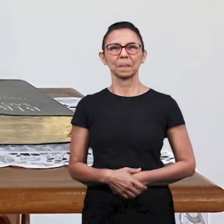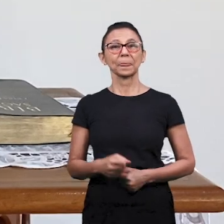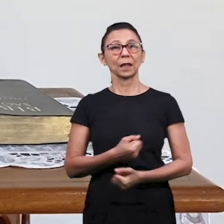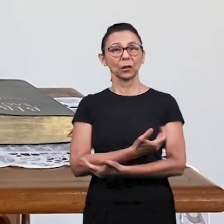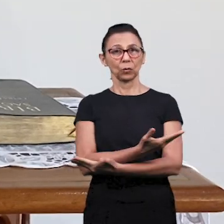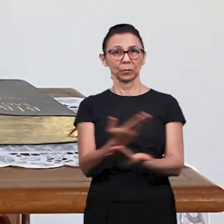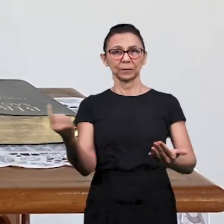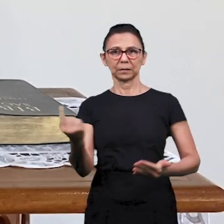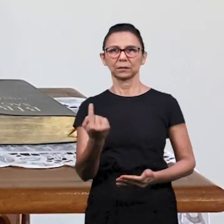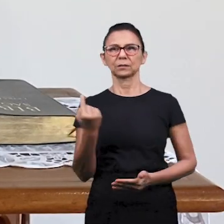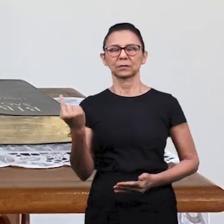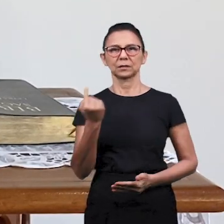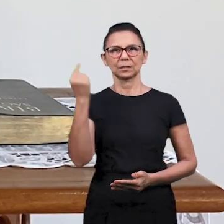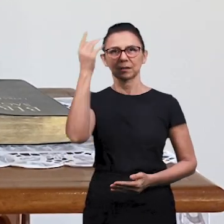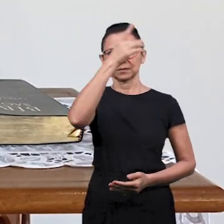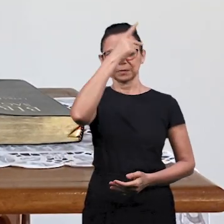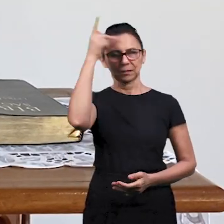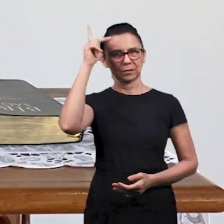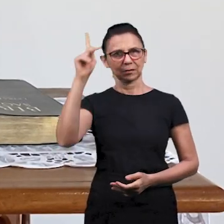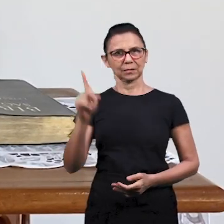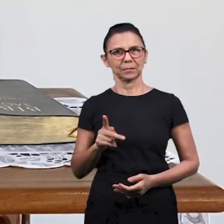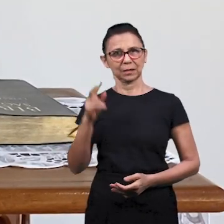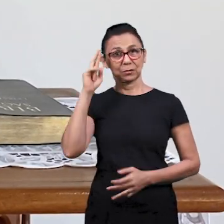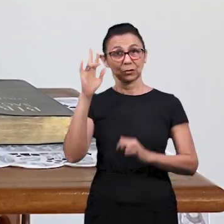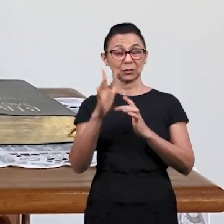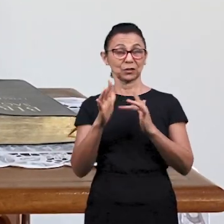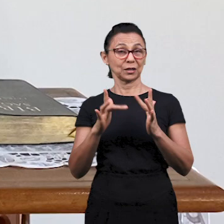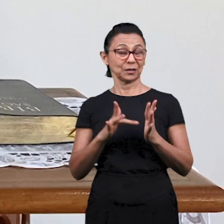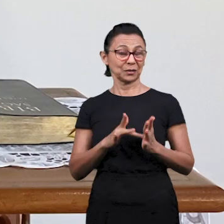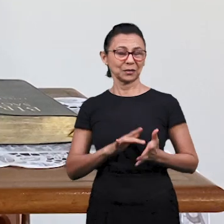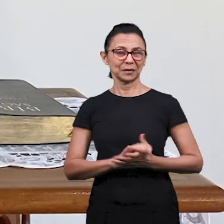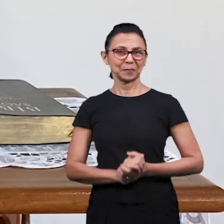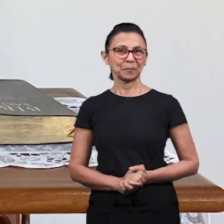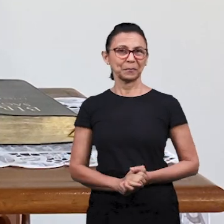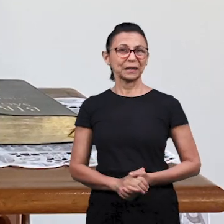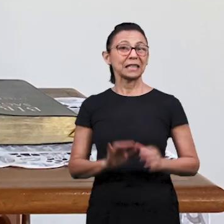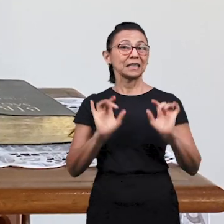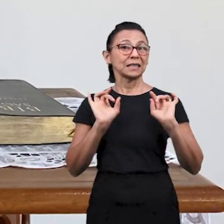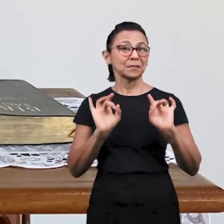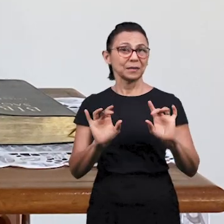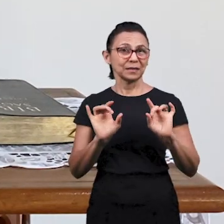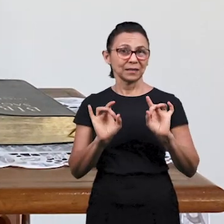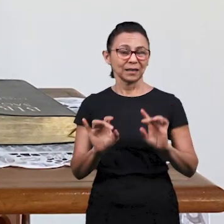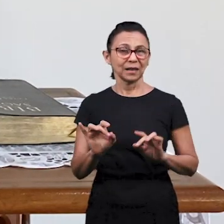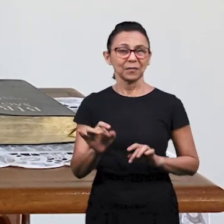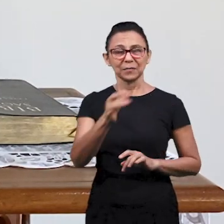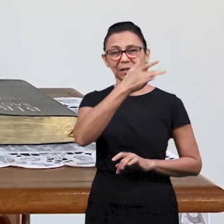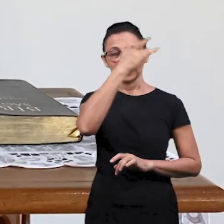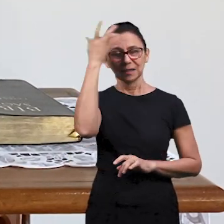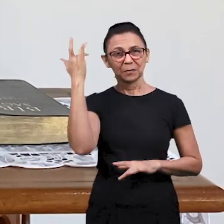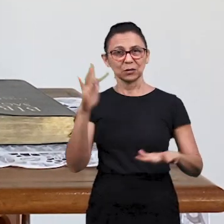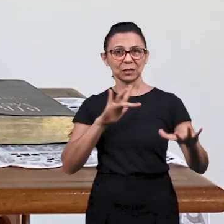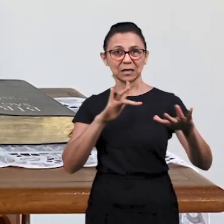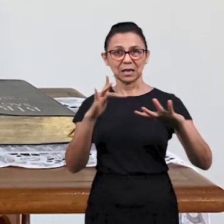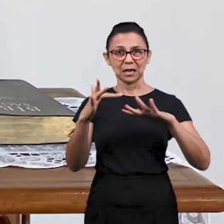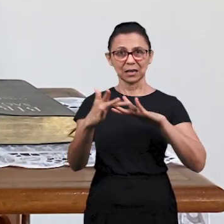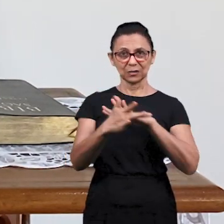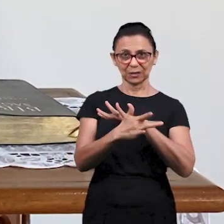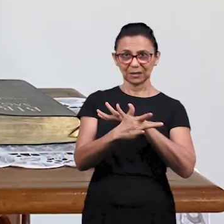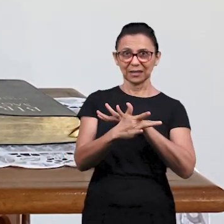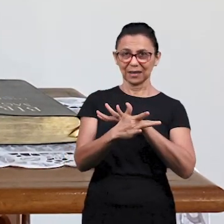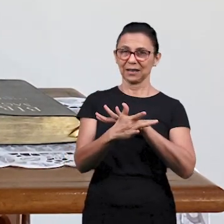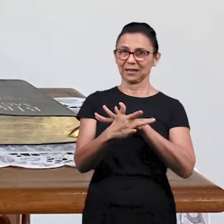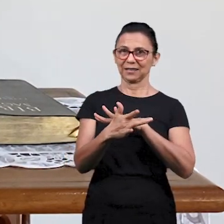Я приветствую всех миром Господа Иисуса, в особенности тех, кто подключились к нам впервые через